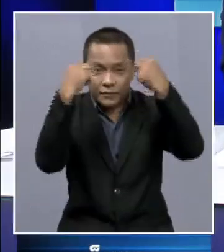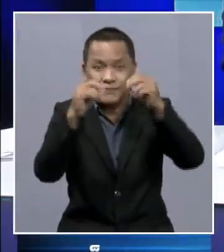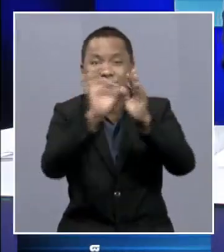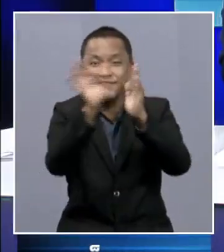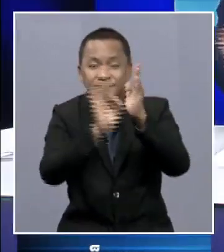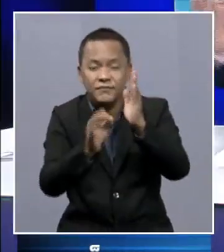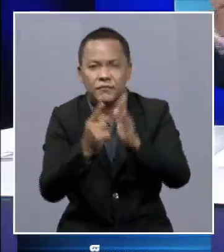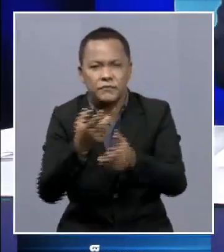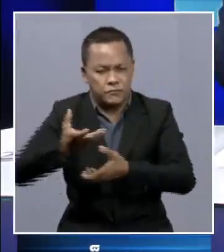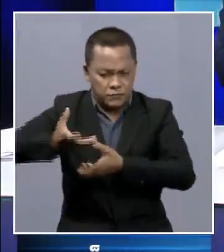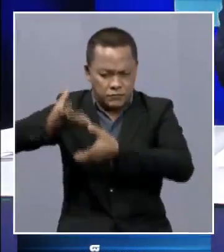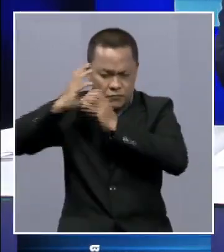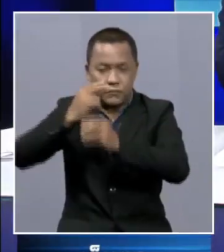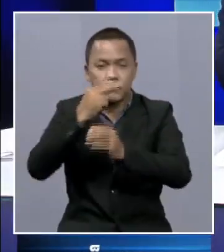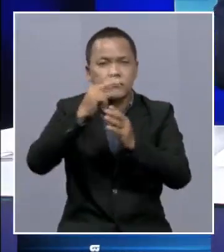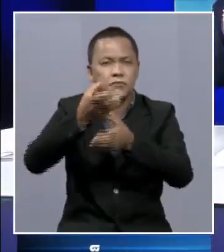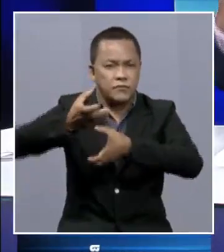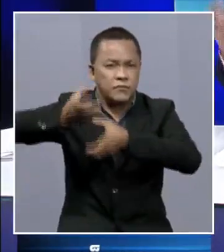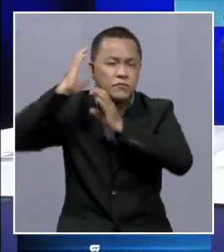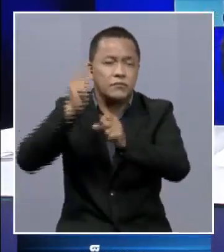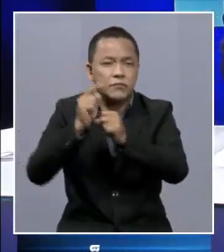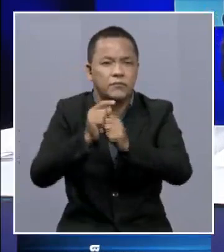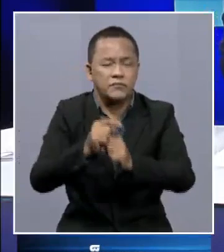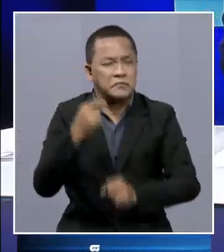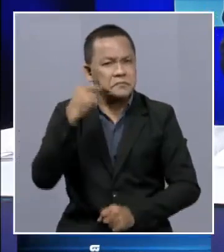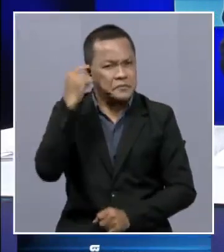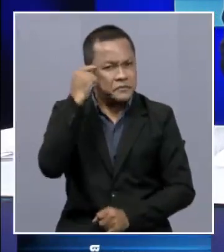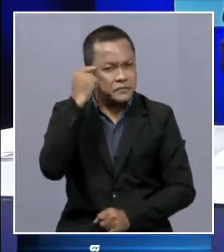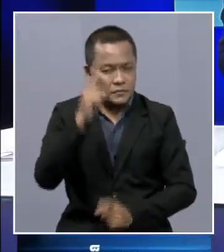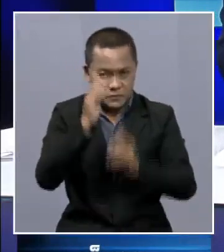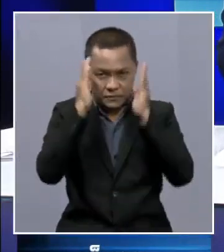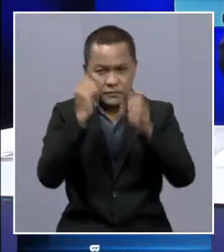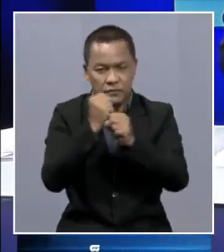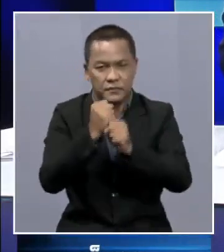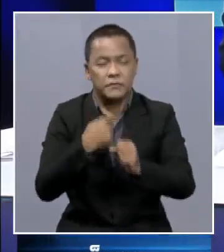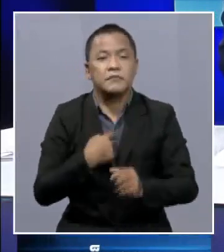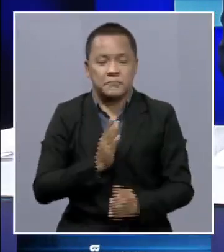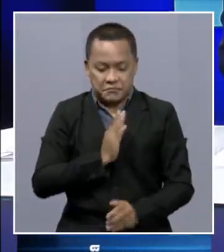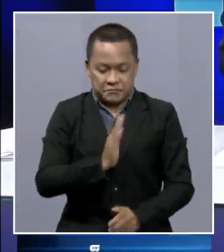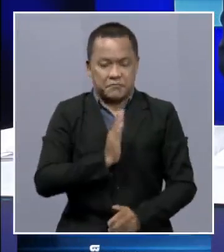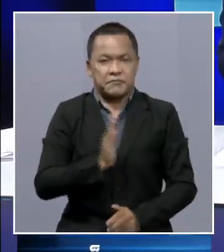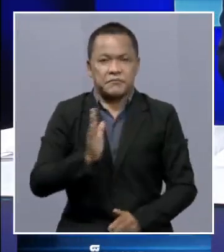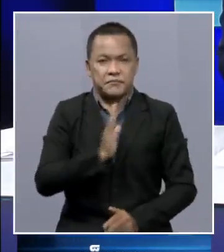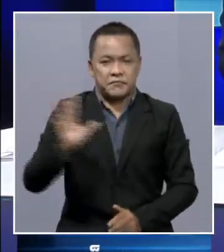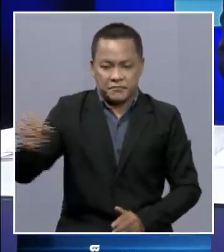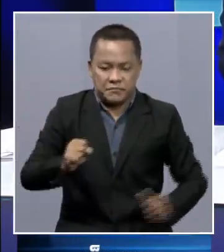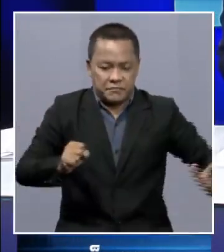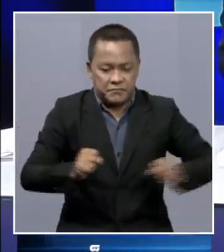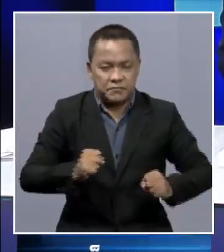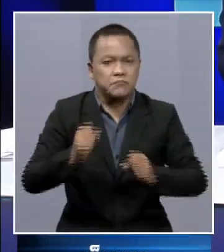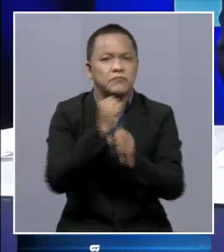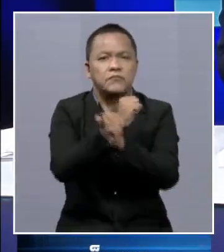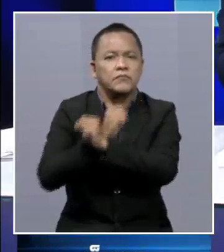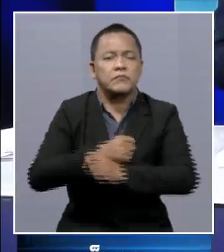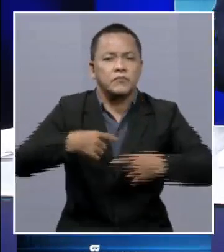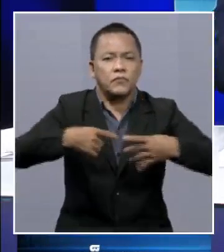ิติมีคนย้อนกไปวเครหเหมือนกันว่าเซ็นต์ของการตั้งใจใหตัเองเป็โซ่ข้อกลางในการรัษาคามขัดแ contracted